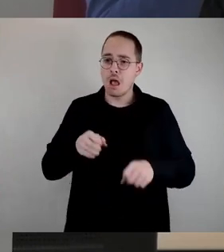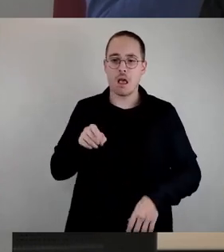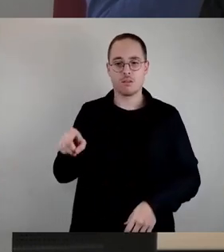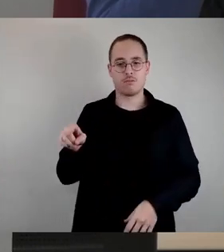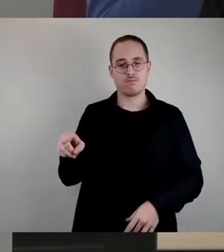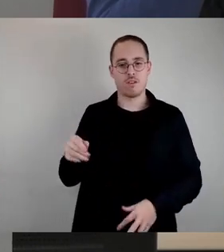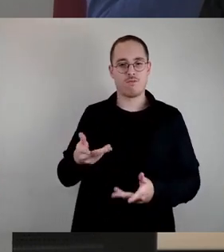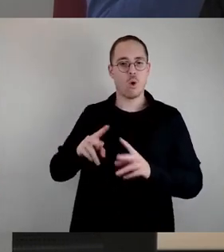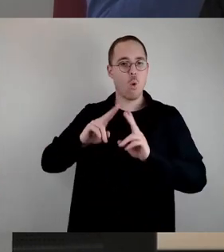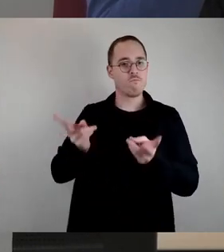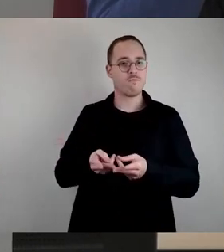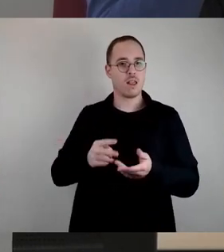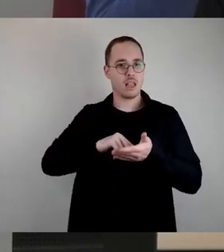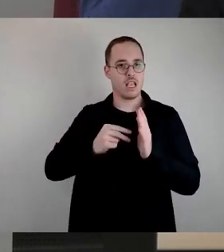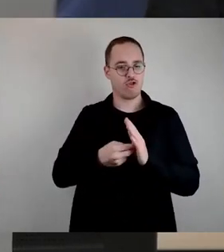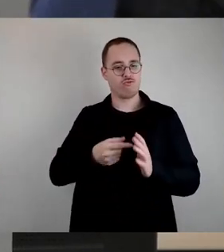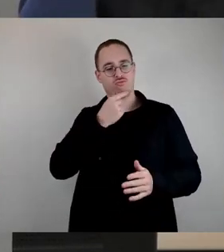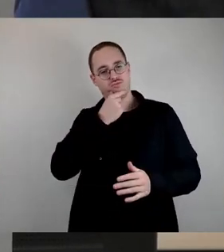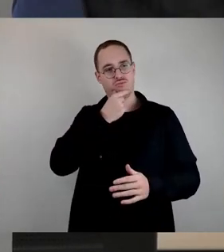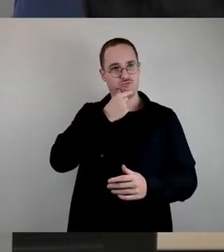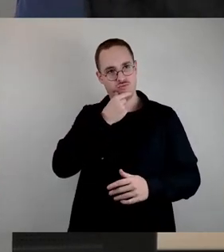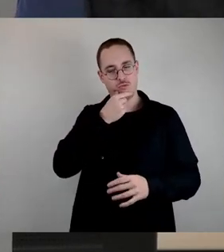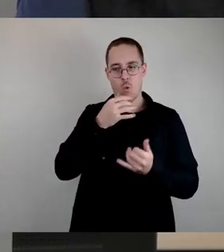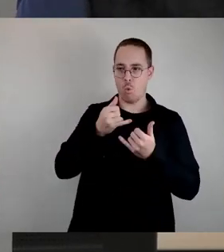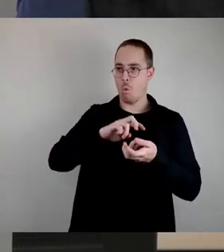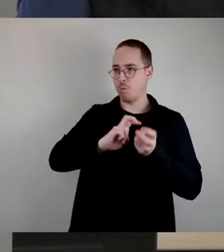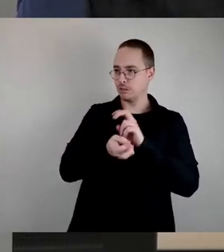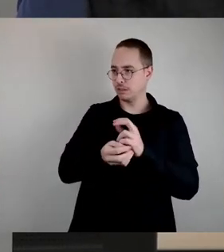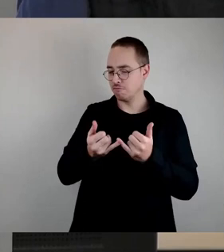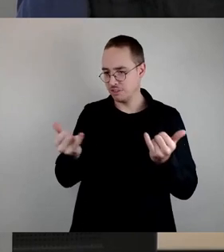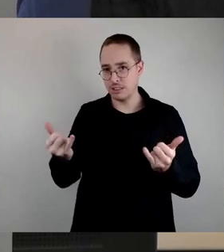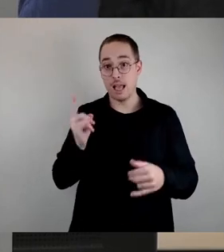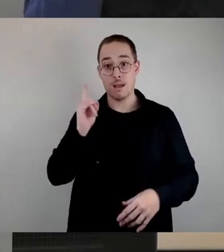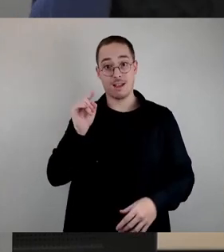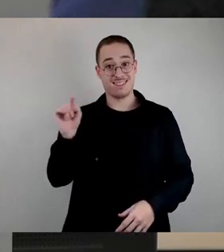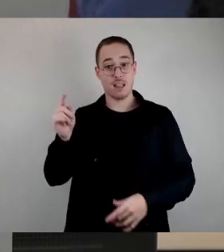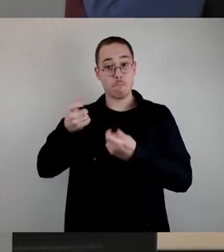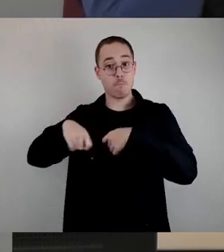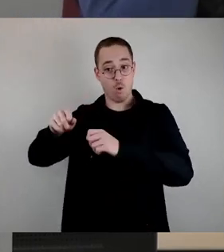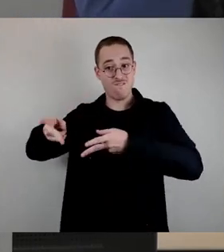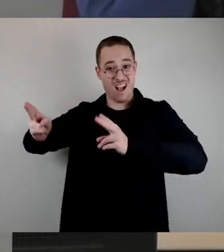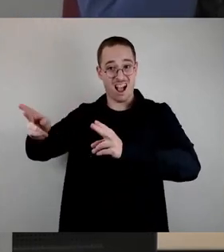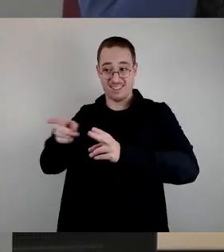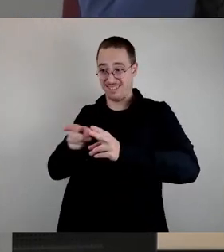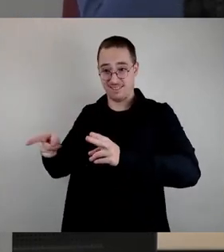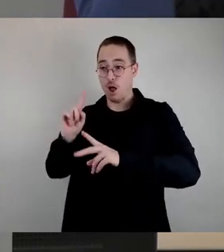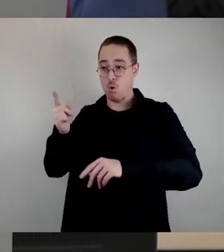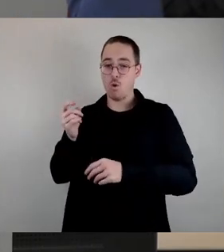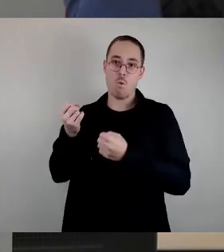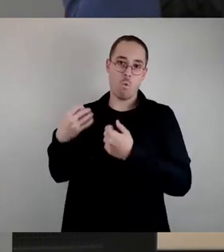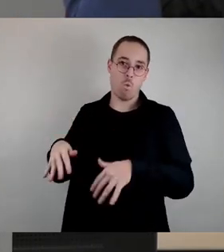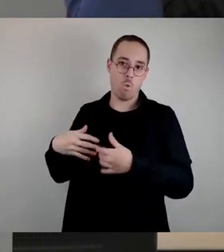man auch besser funktionieren, aber sie hat natürlich auch andere Auswirkungen in der Bauphase, weil natürlich dann einmalig sehr, sehr stark eben in den Elbraum